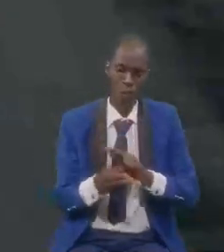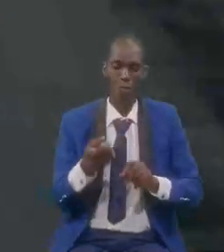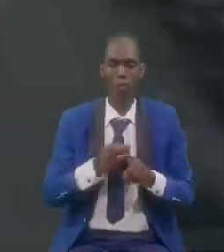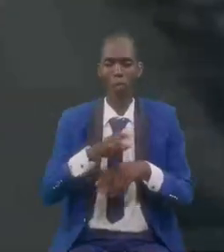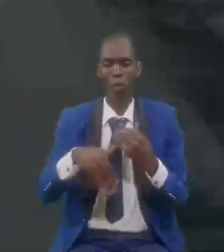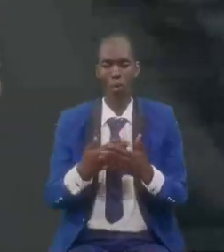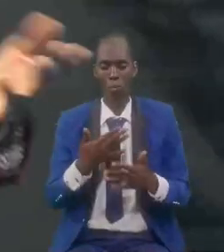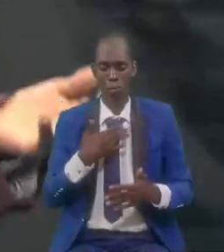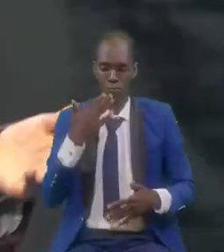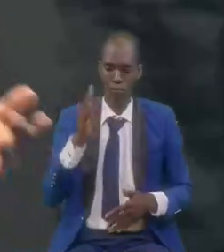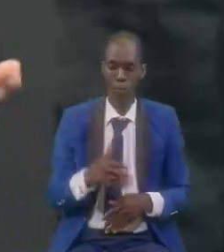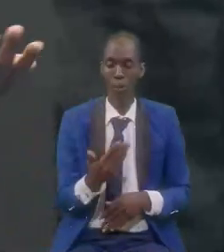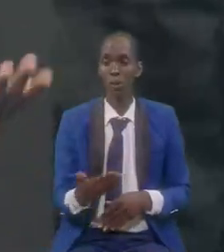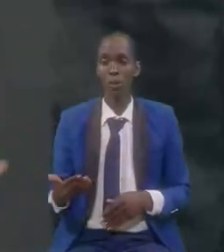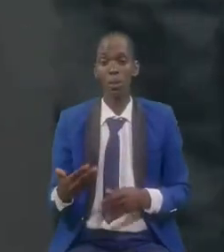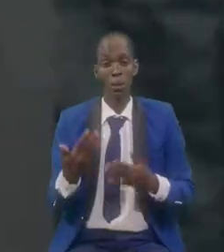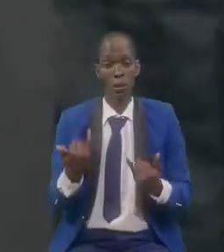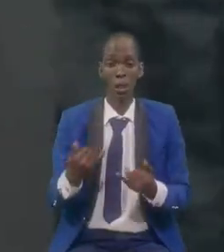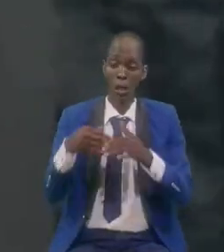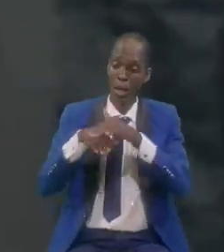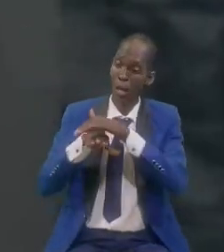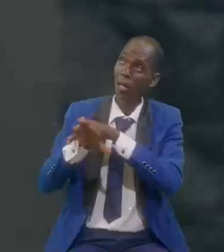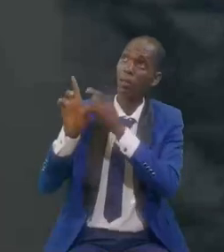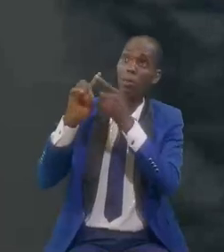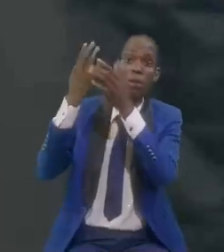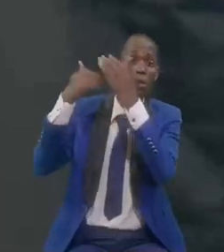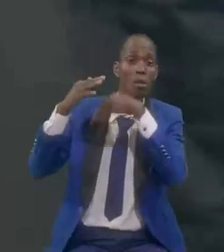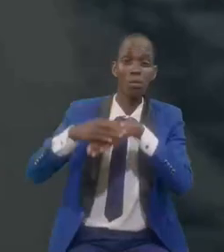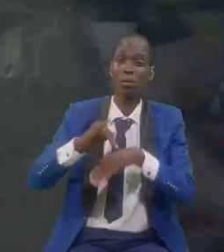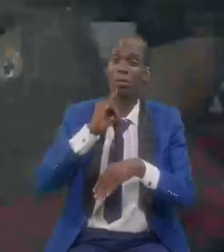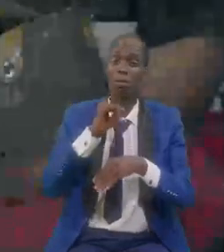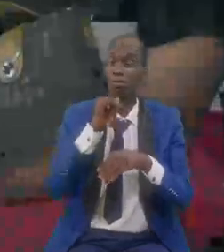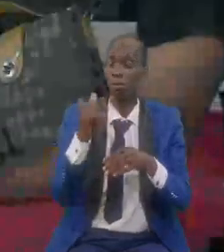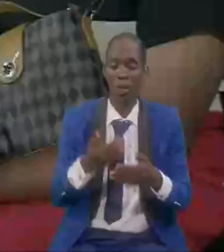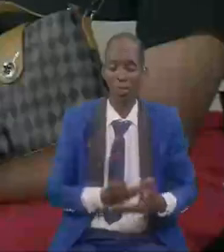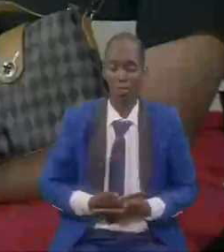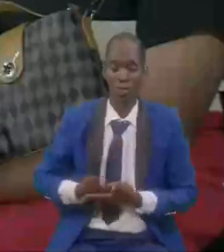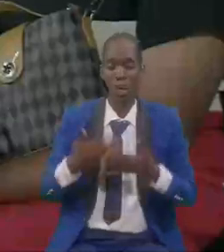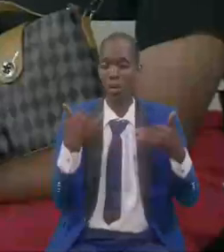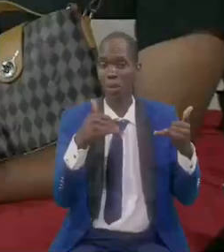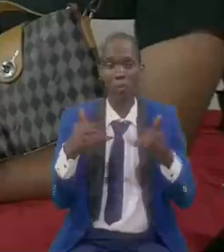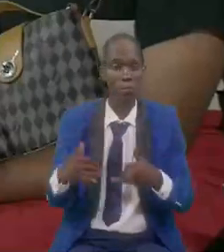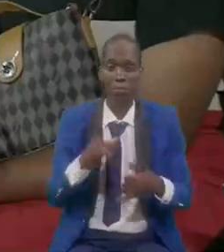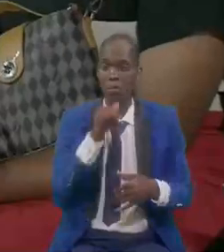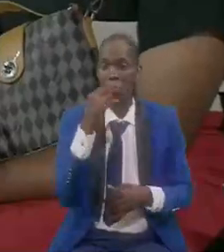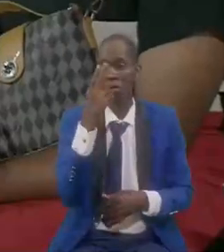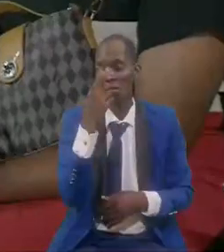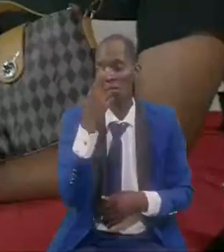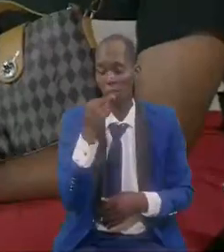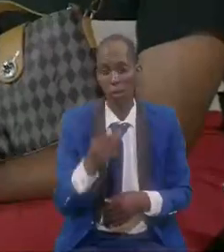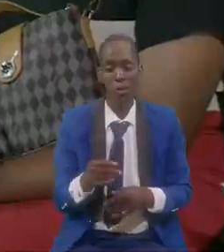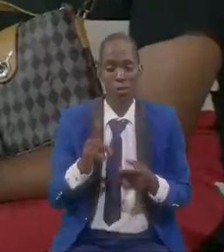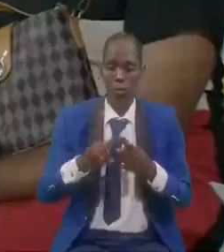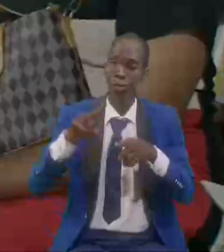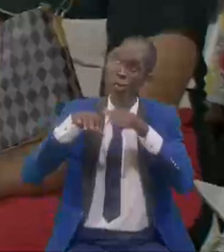ces choses. Pour aller au ciel, ce n'est pas un jeu d'enfant. Aller au ciel, ce n'est pas